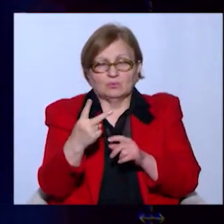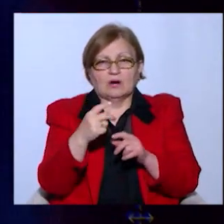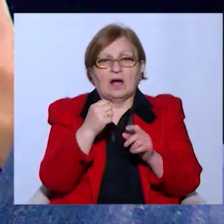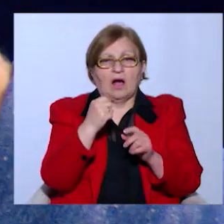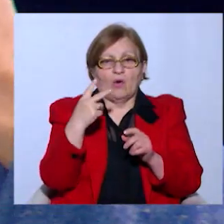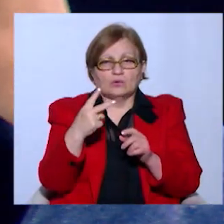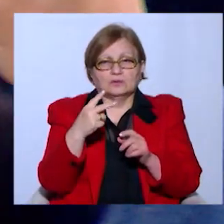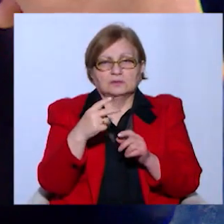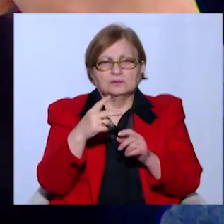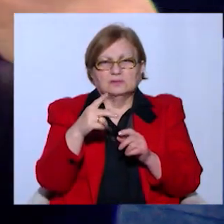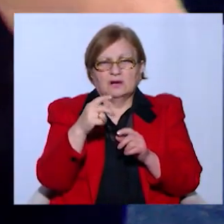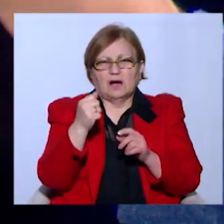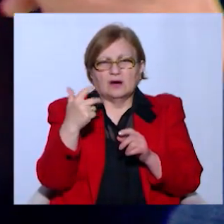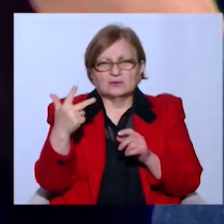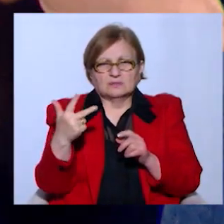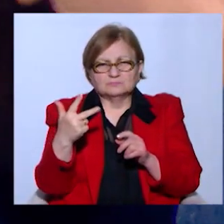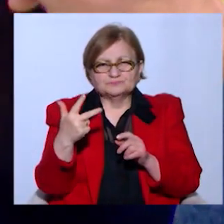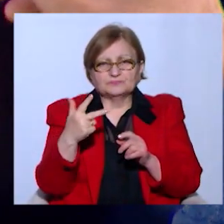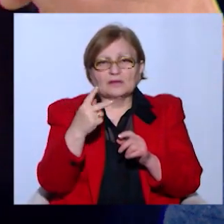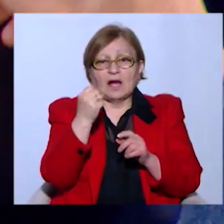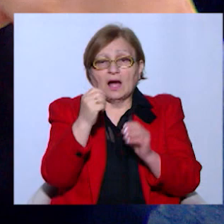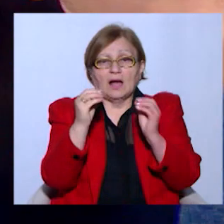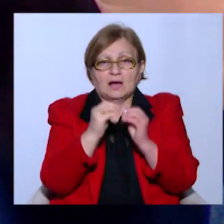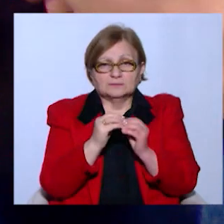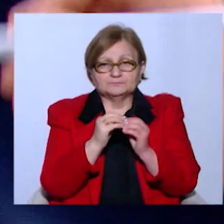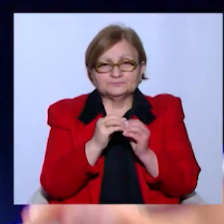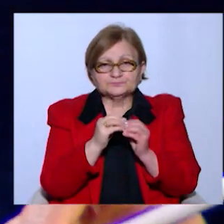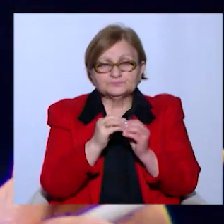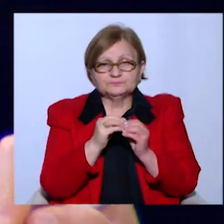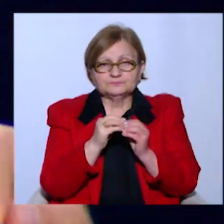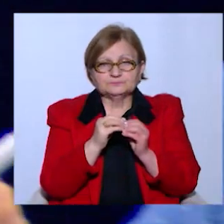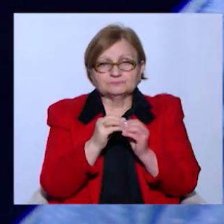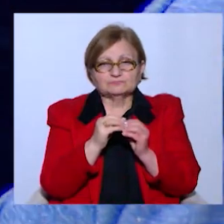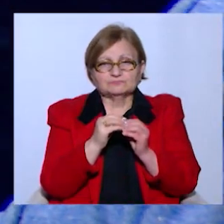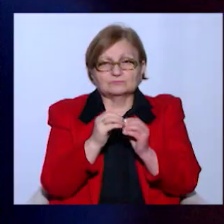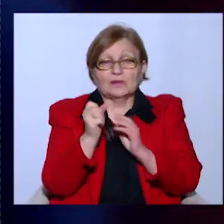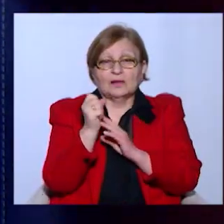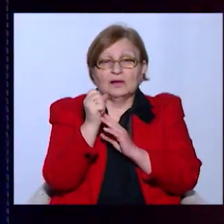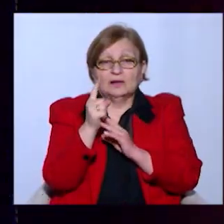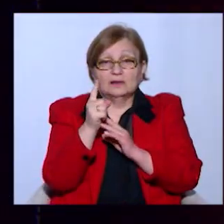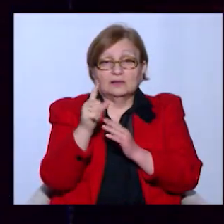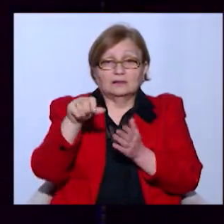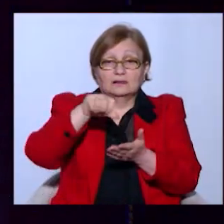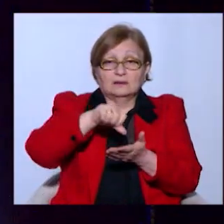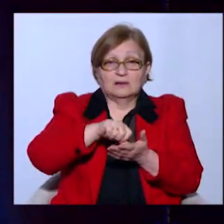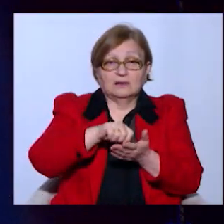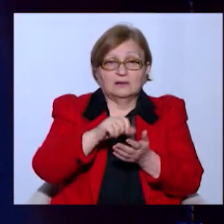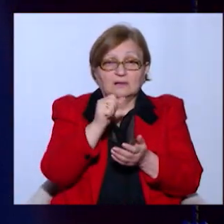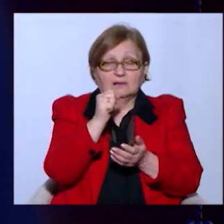a1+a2+ და ასე შემდეგ +10. მოდით მე-11 წევრი ჩავწეროთ, რომ ეს